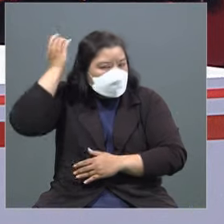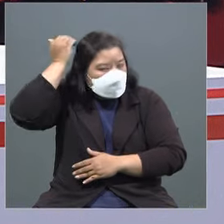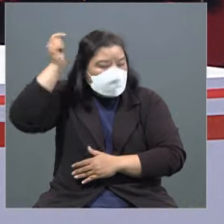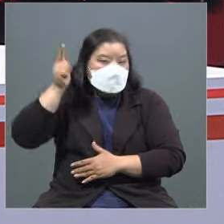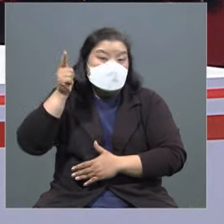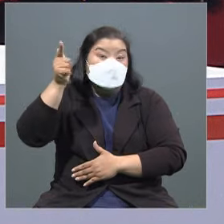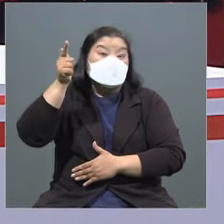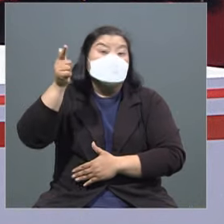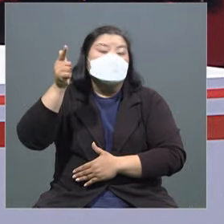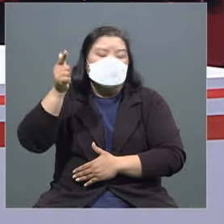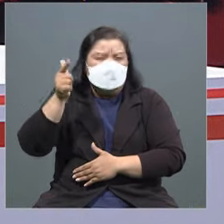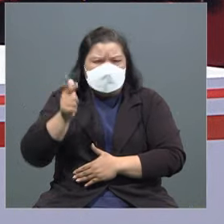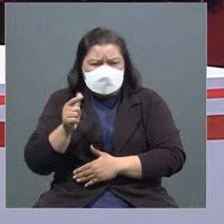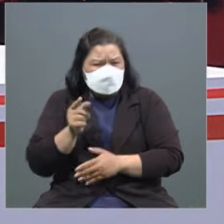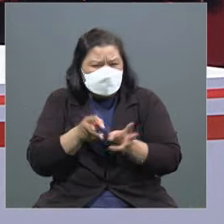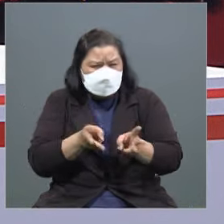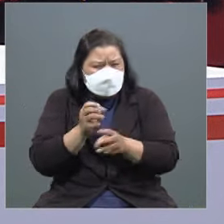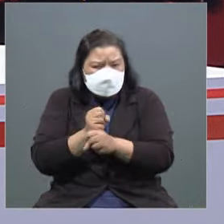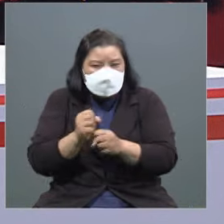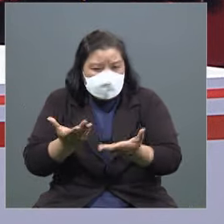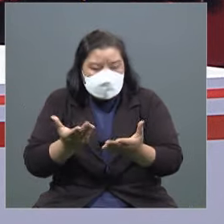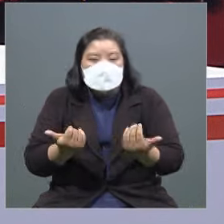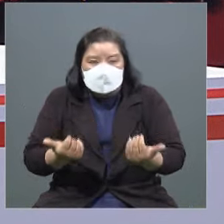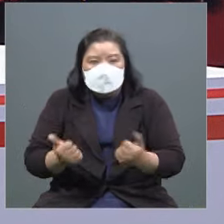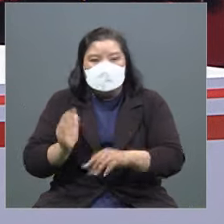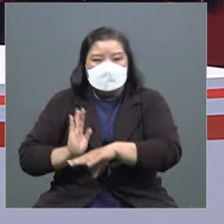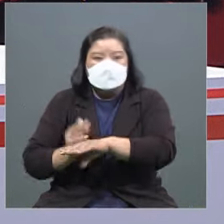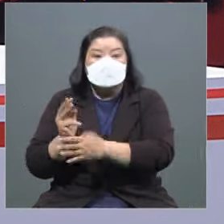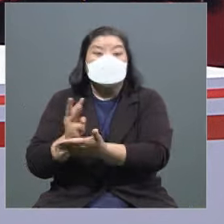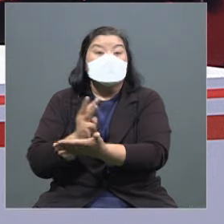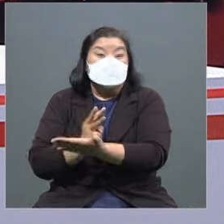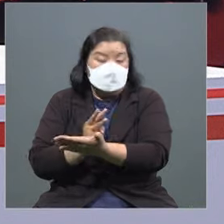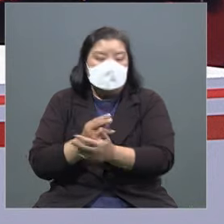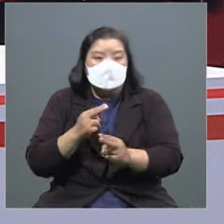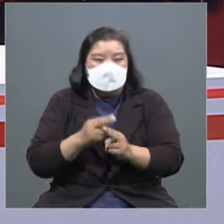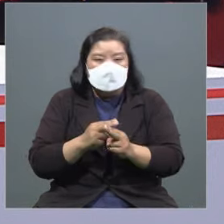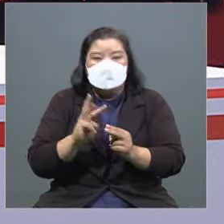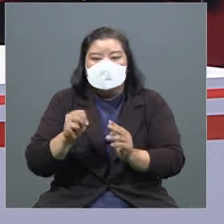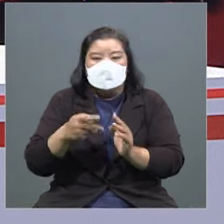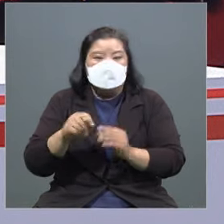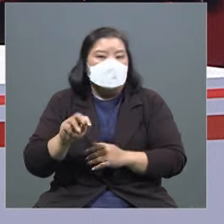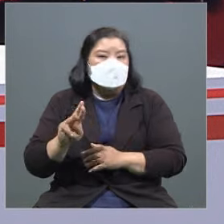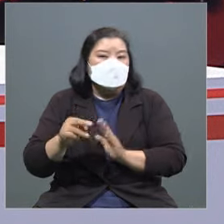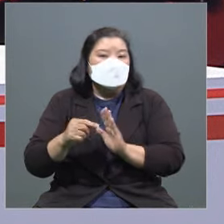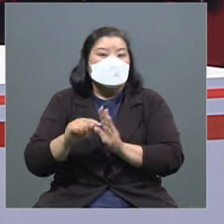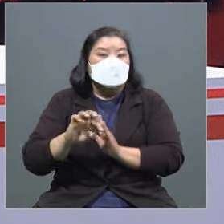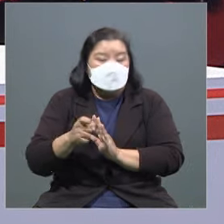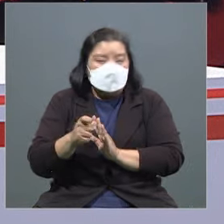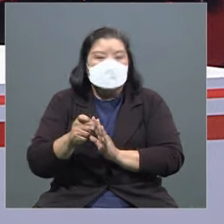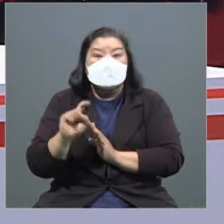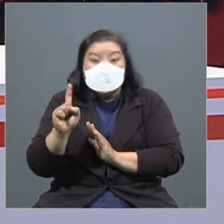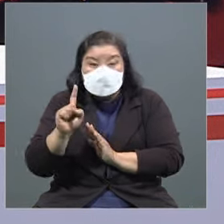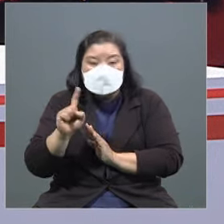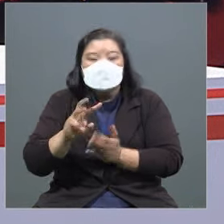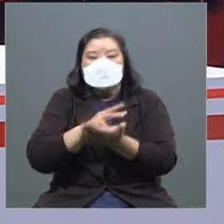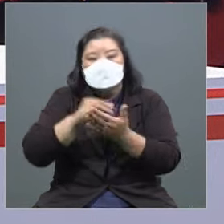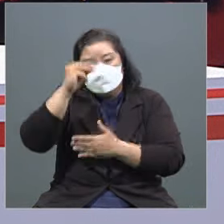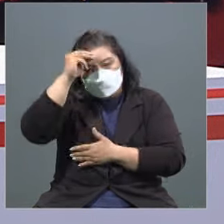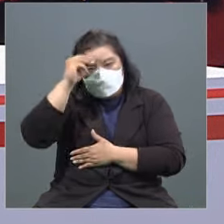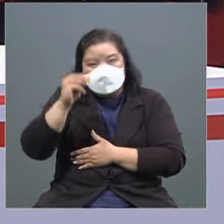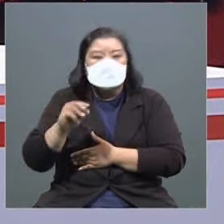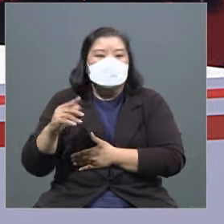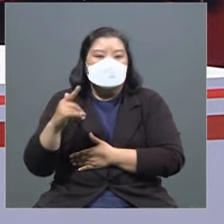1เสียงนะครับเป็นเสียงของนักวิชาการนะครับอย่างทางด้านผู้ช่วยศาสตราจารย์ดรวันวิทิศจากมหาวิทยาลัยรังสิตเนี่ยจะมาพูดคุยกับเราอ่าทาง